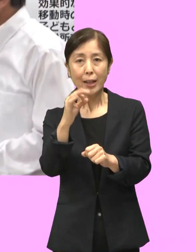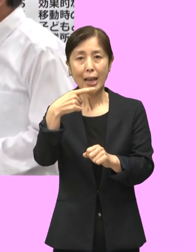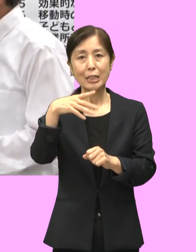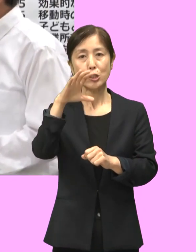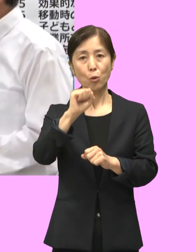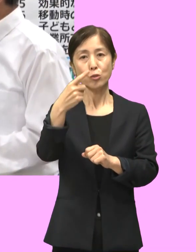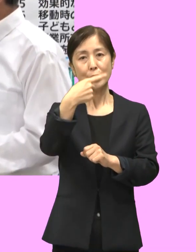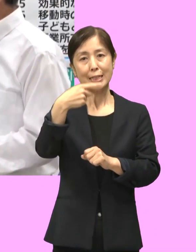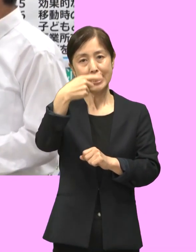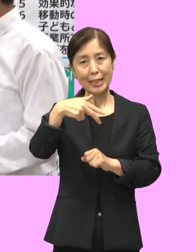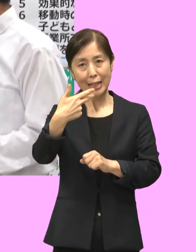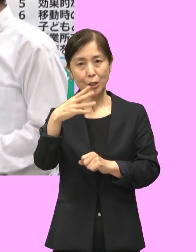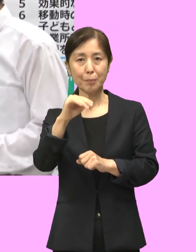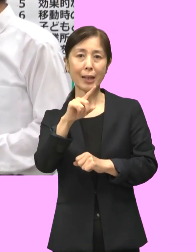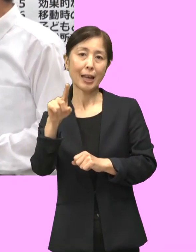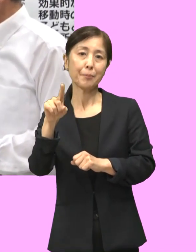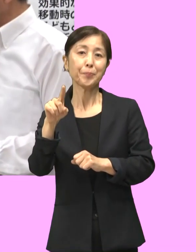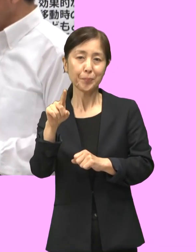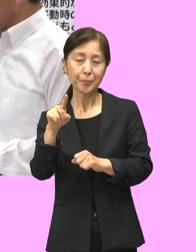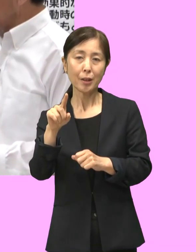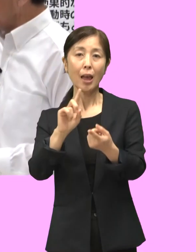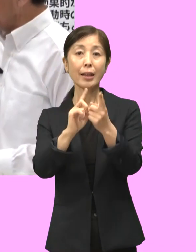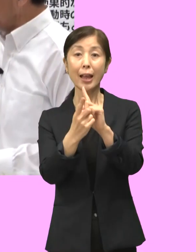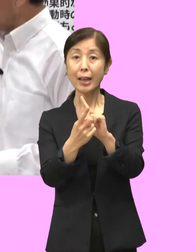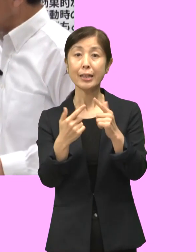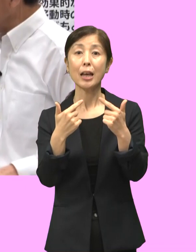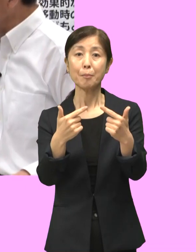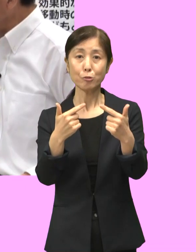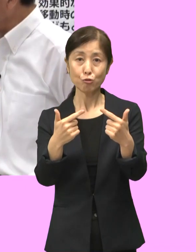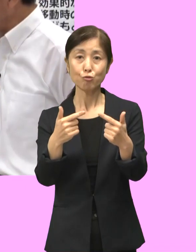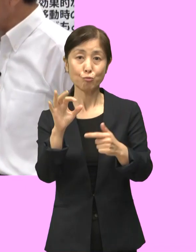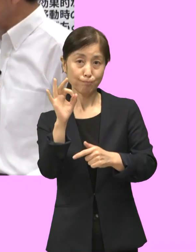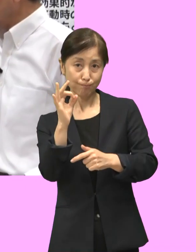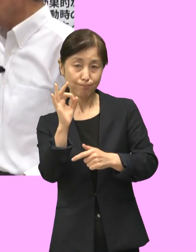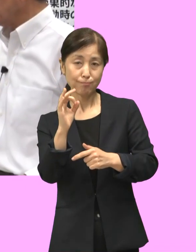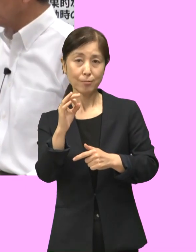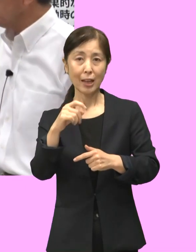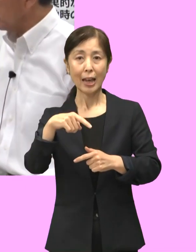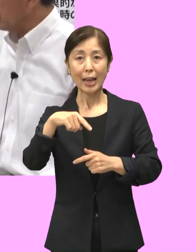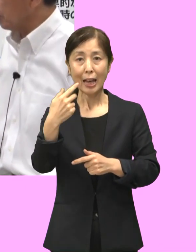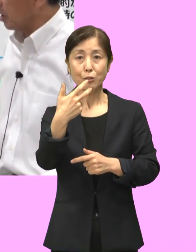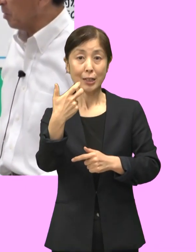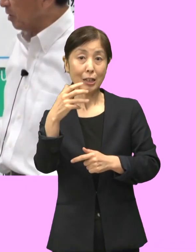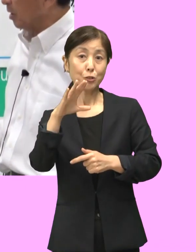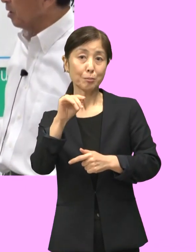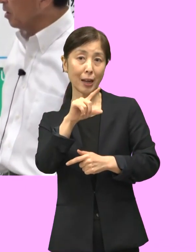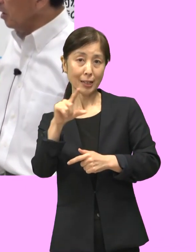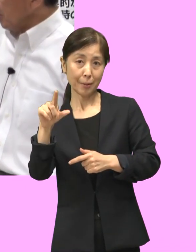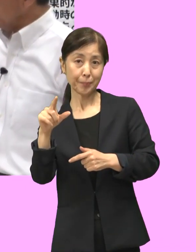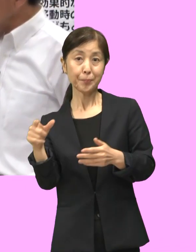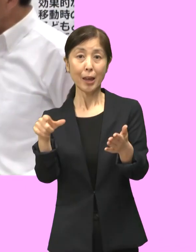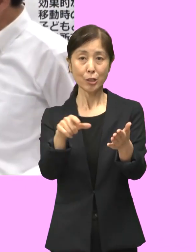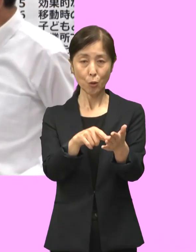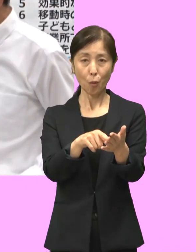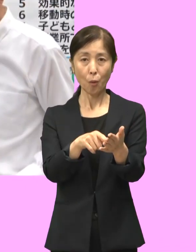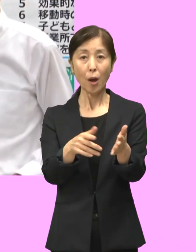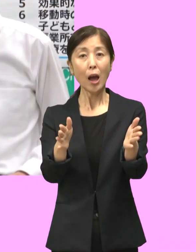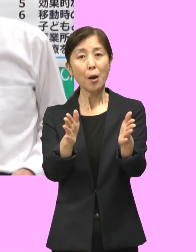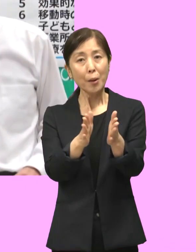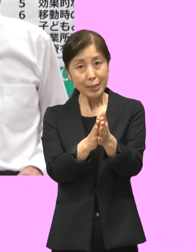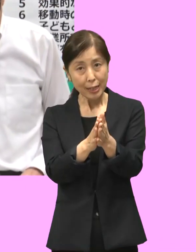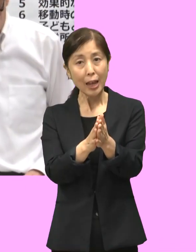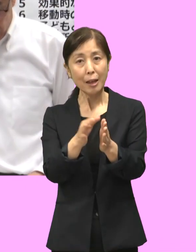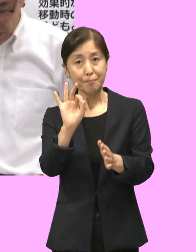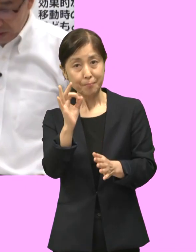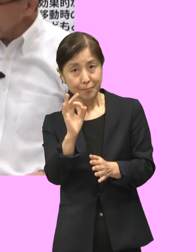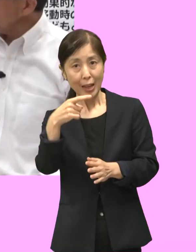から代替バスの運行経費関係を170万円を計上いたしまして、合計1億1900